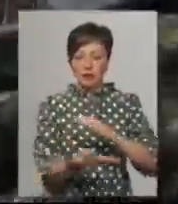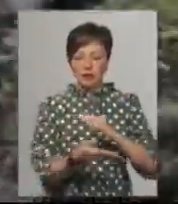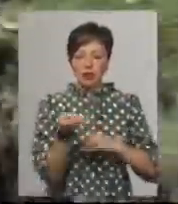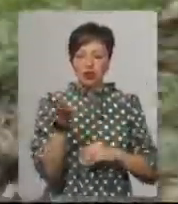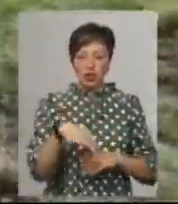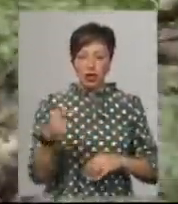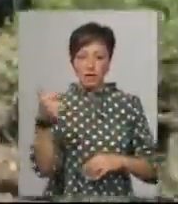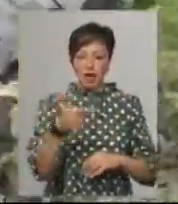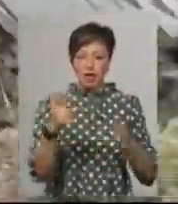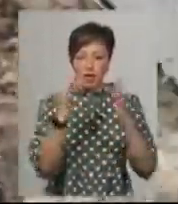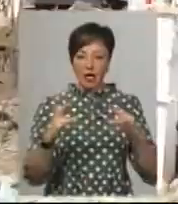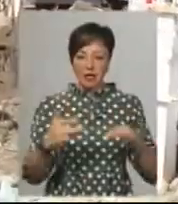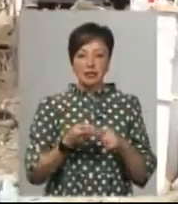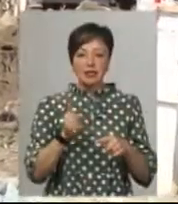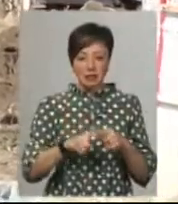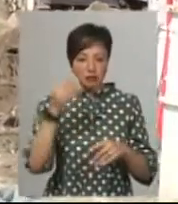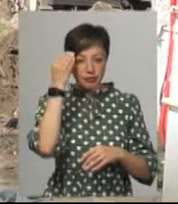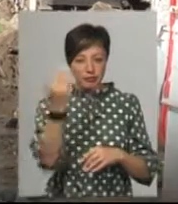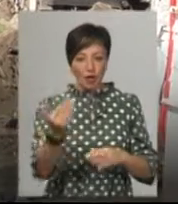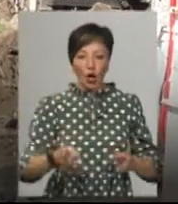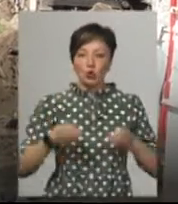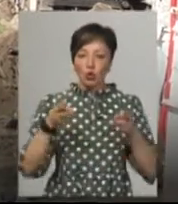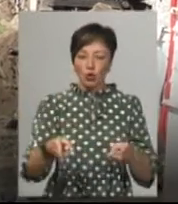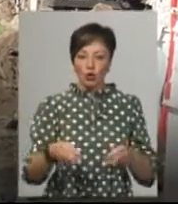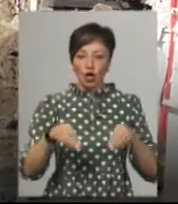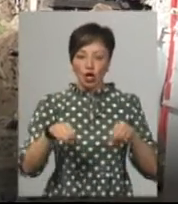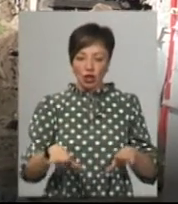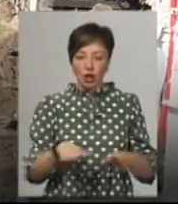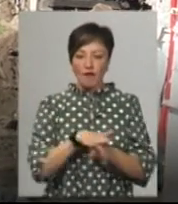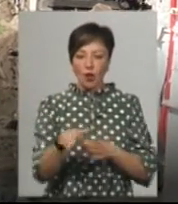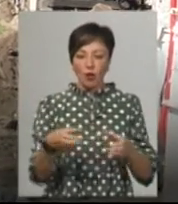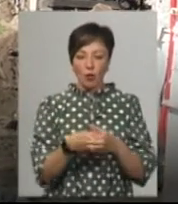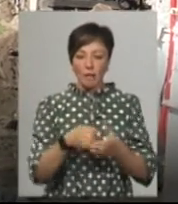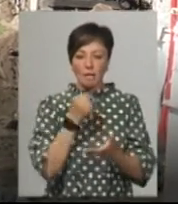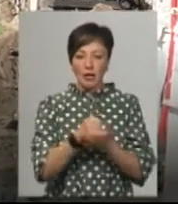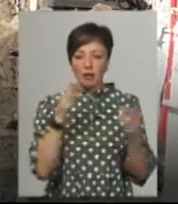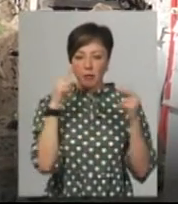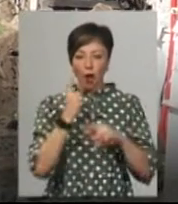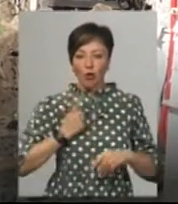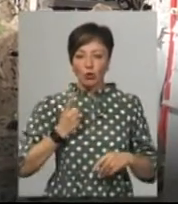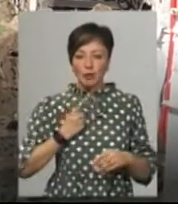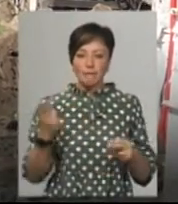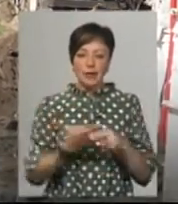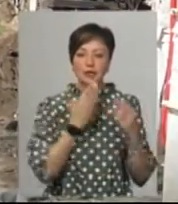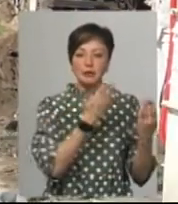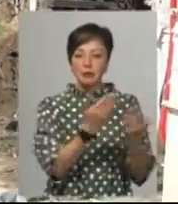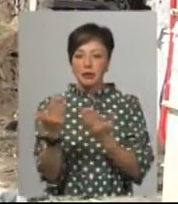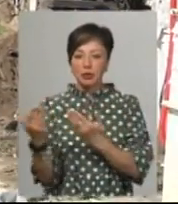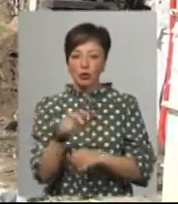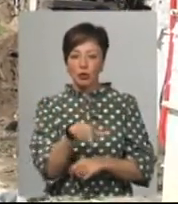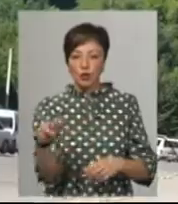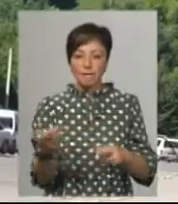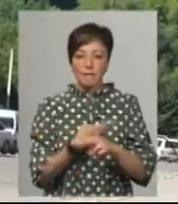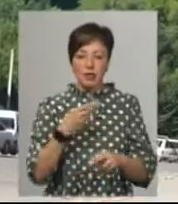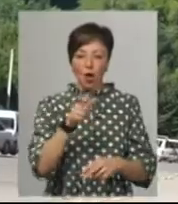в середмісті. На його думку, це злочин. Рішення виконкомом було прийнято неправильно і одноосібно, без опитування населення, без